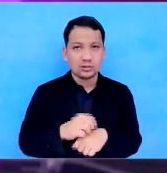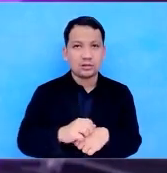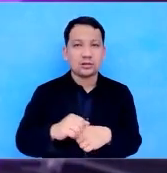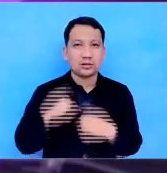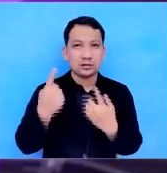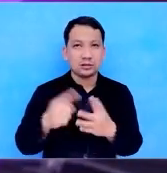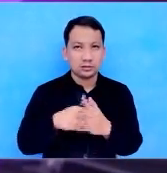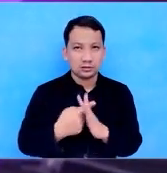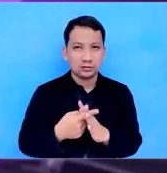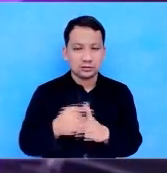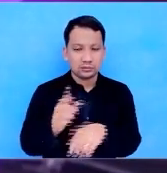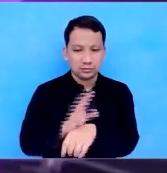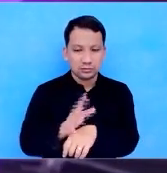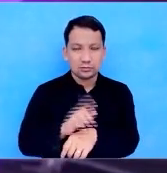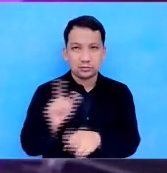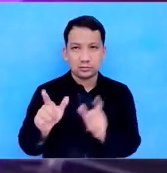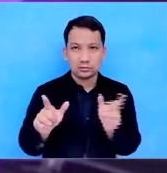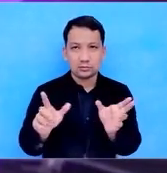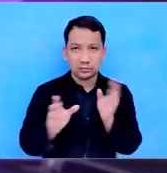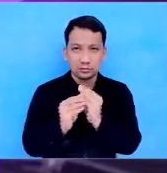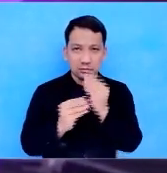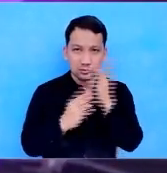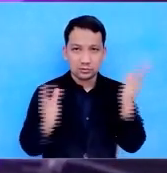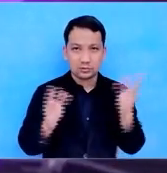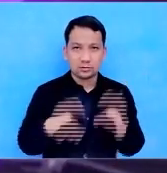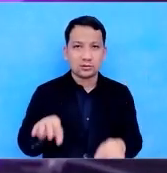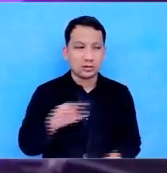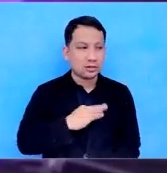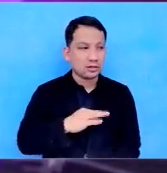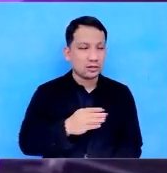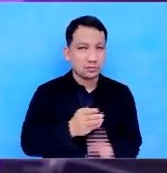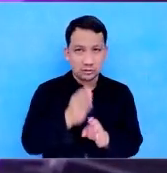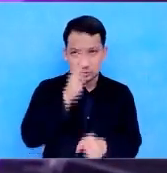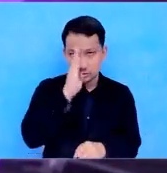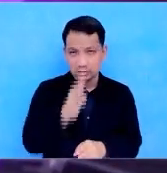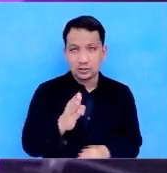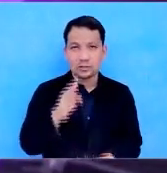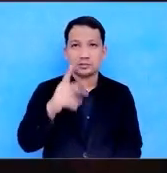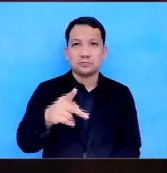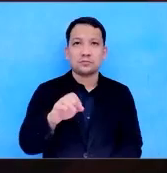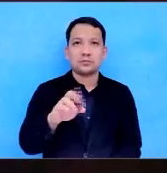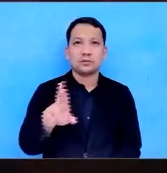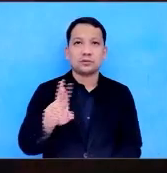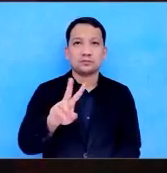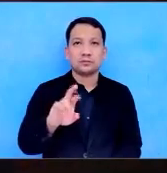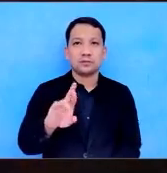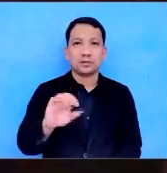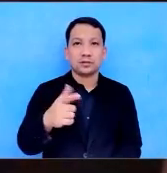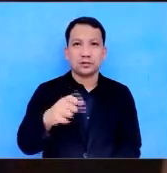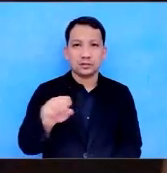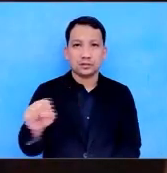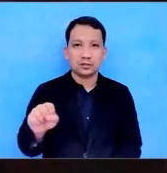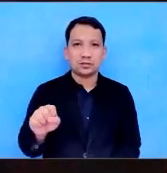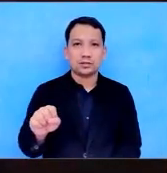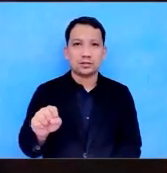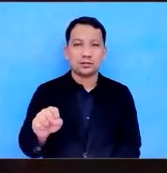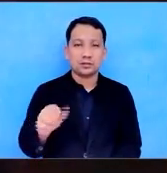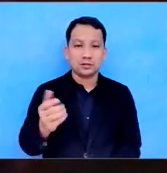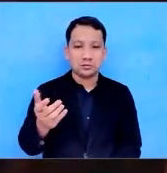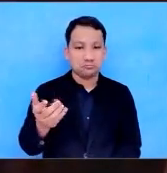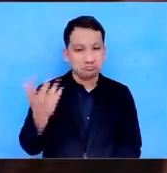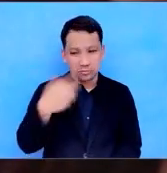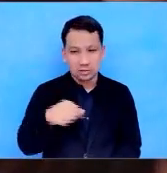this 2023 very, very soon. Idedirek yan ni Peterson Vargas. It's going to be